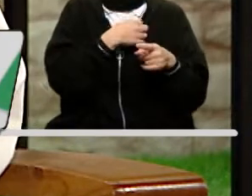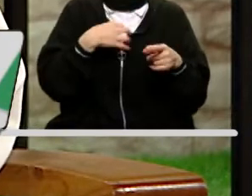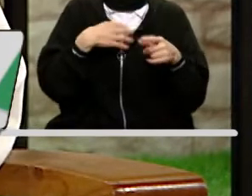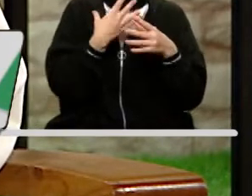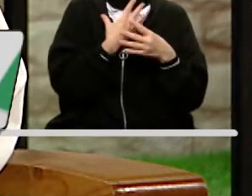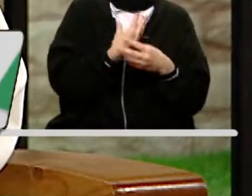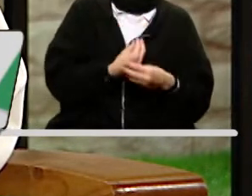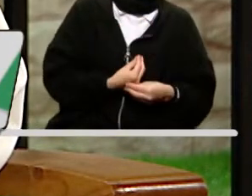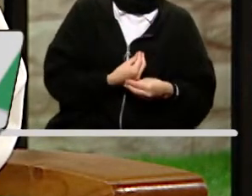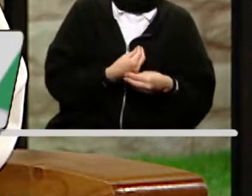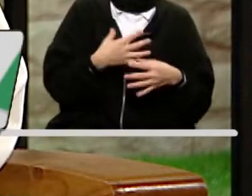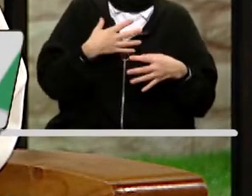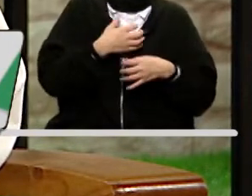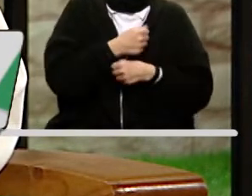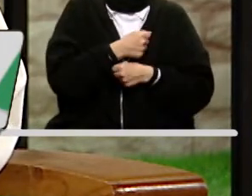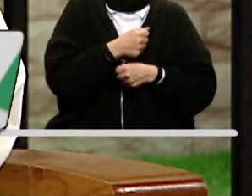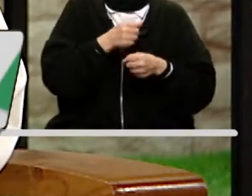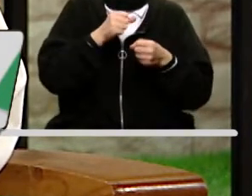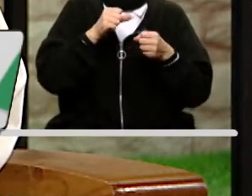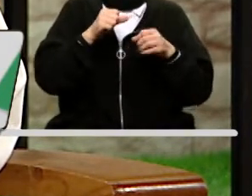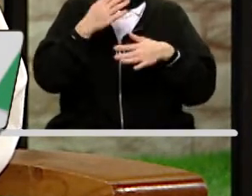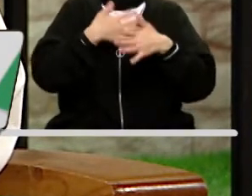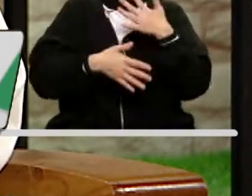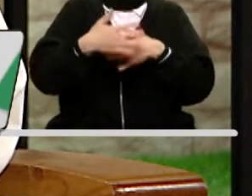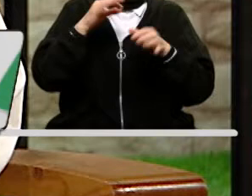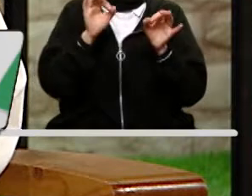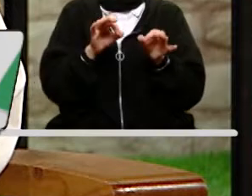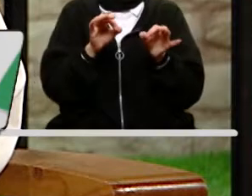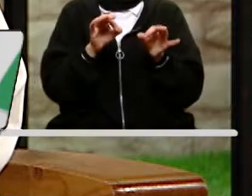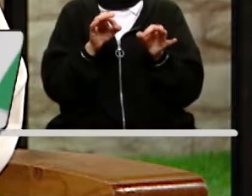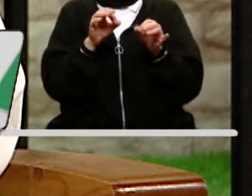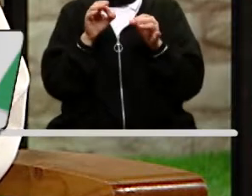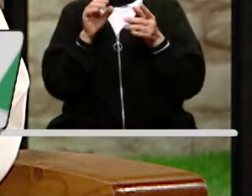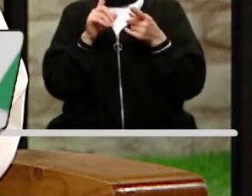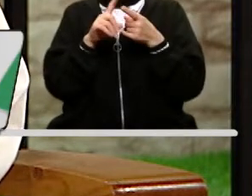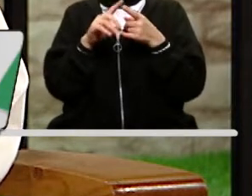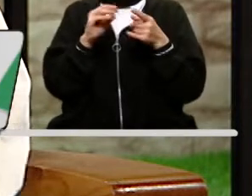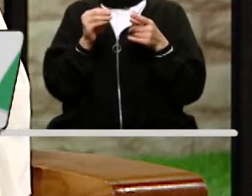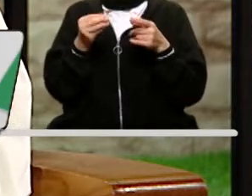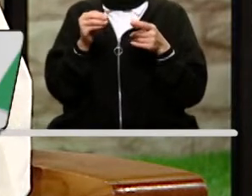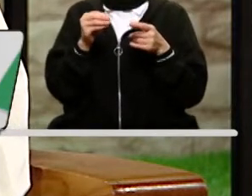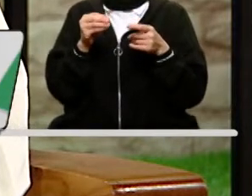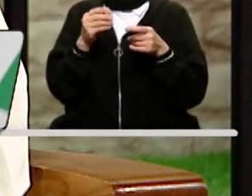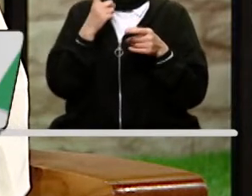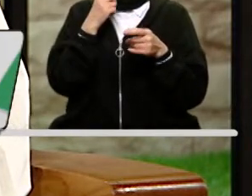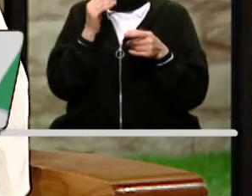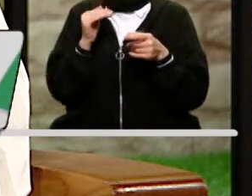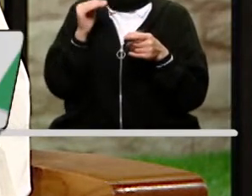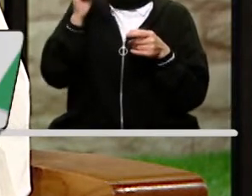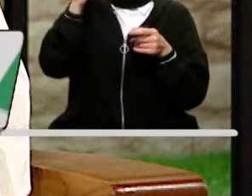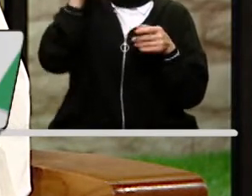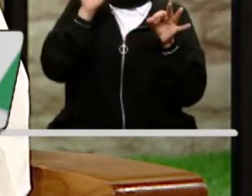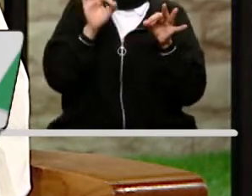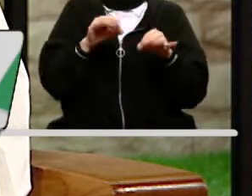normal. Bebek sonra yürümeye başladığı andan itibaren keşfeder. Karıştırır yani o konuşma dili açılıncaya